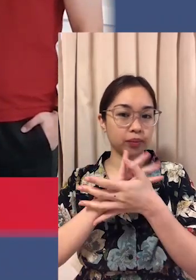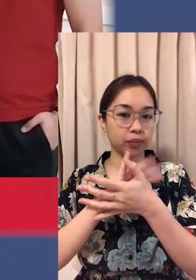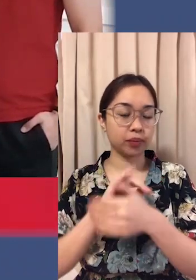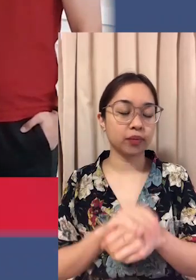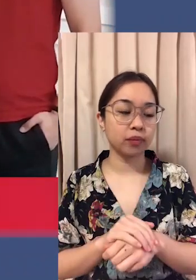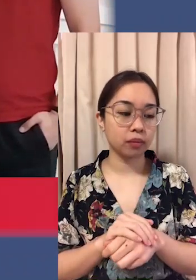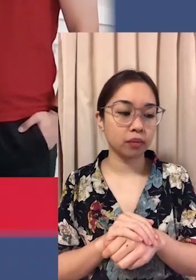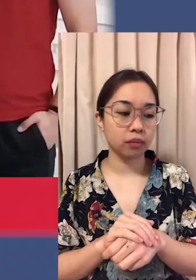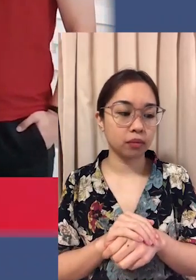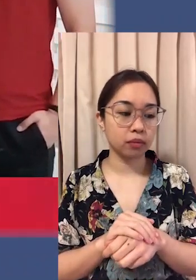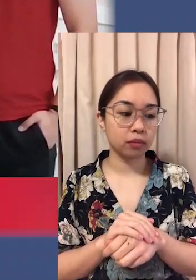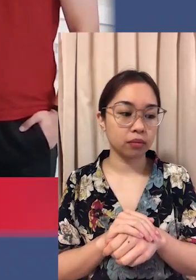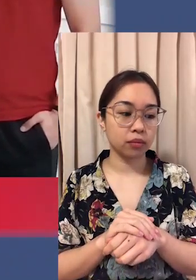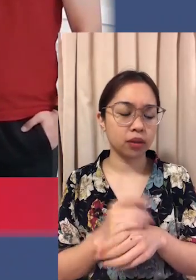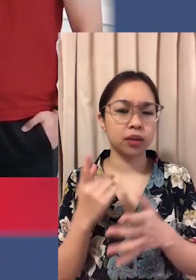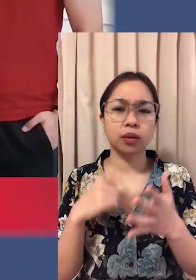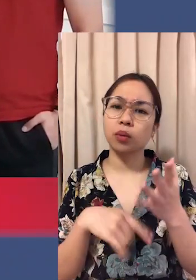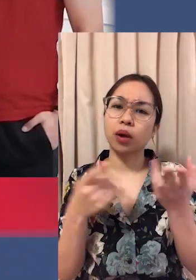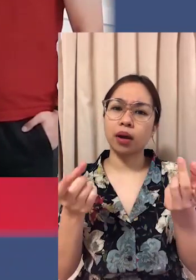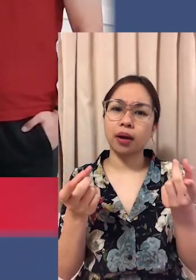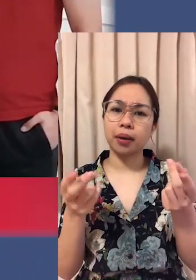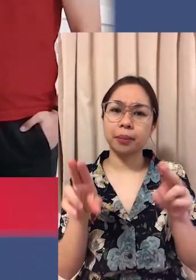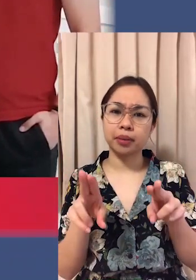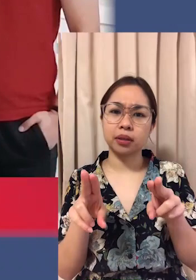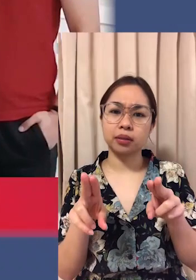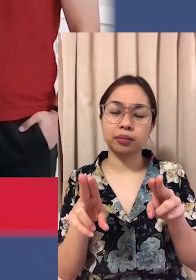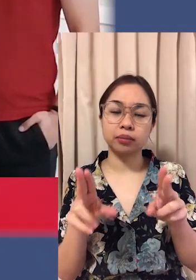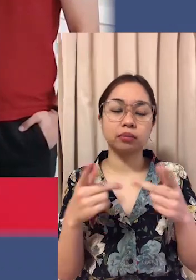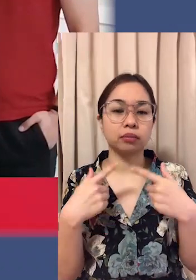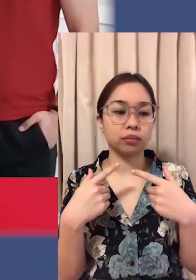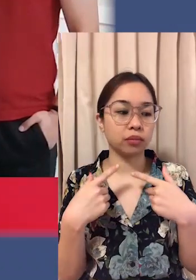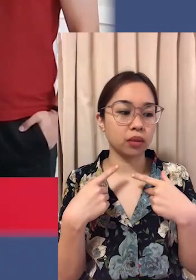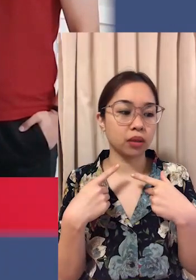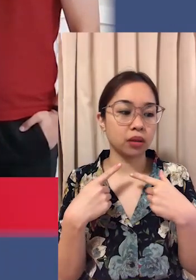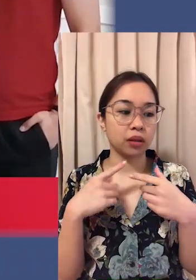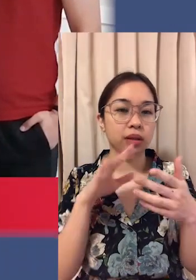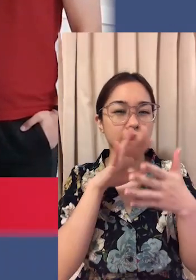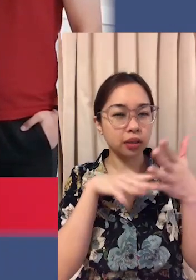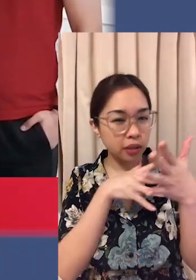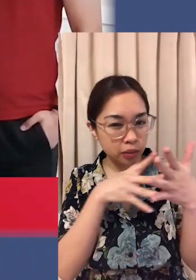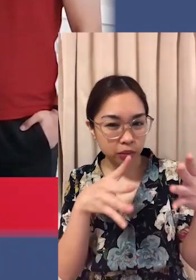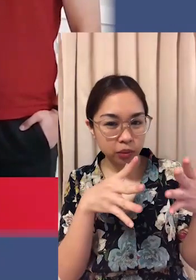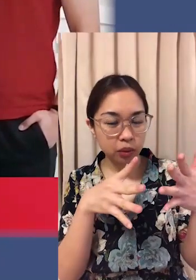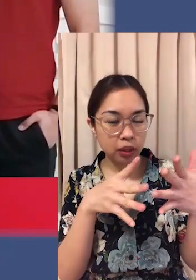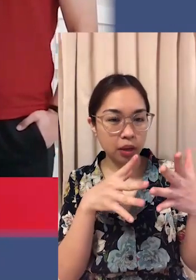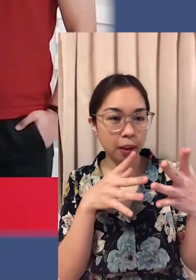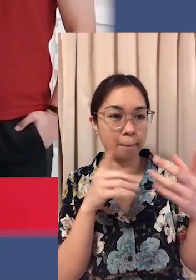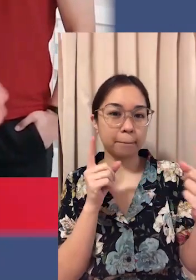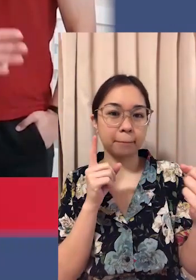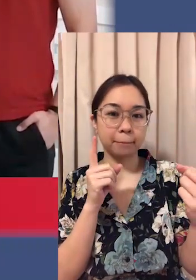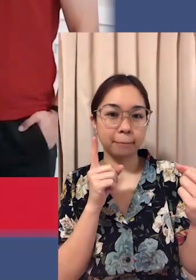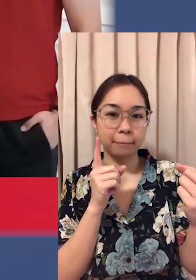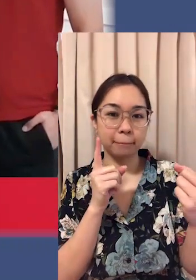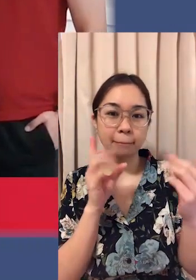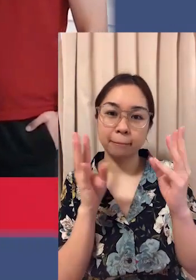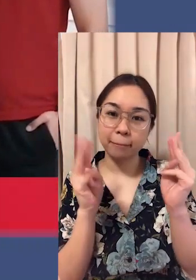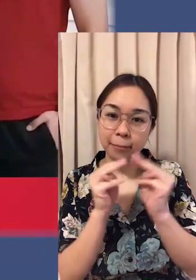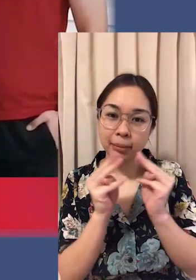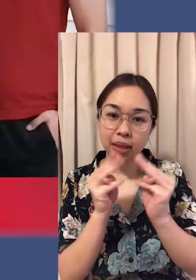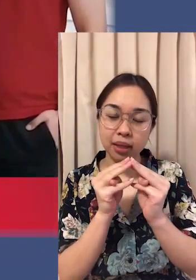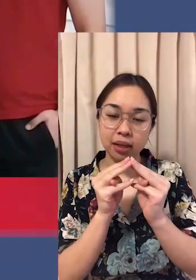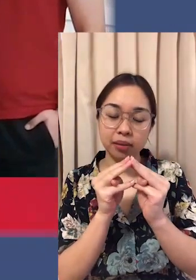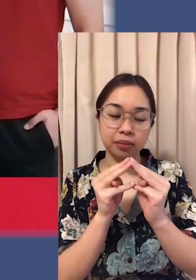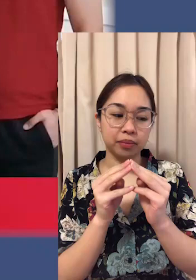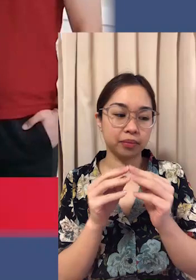really protected us. Nagkaroon po kami ng schedule na mga meetings po o mag-a-upload kami